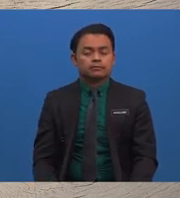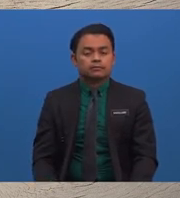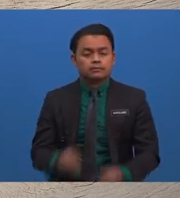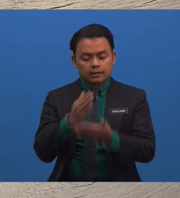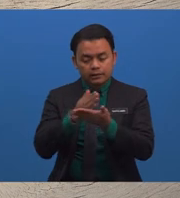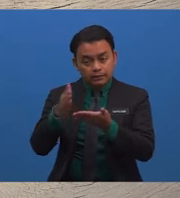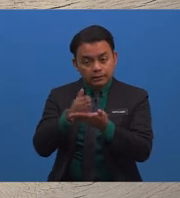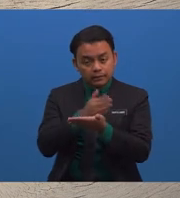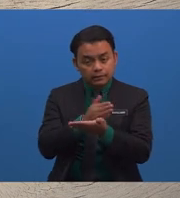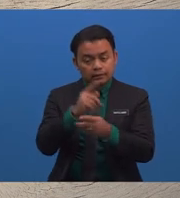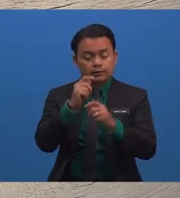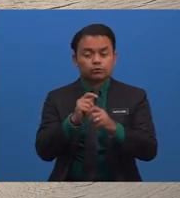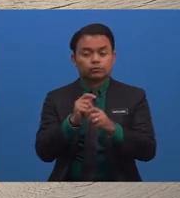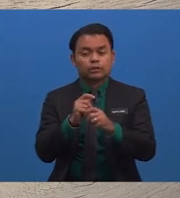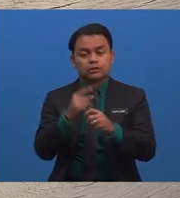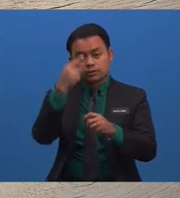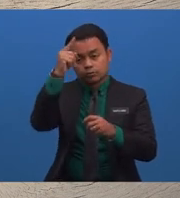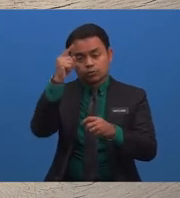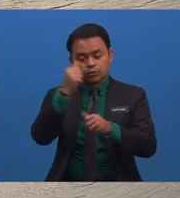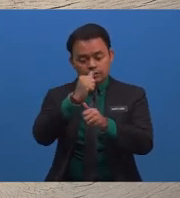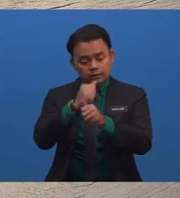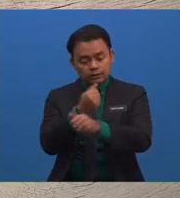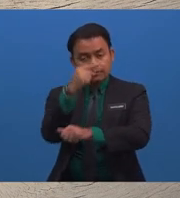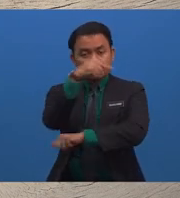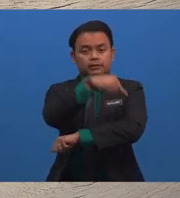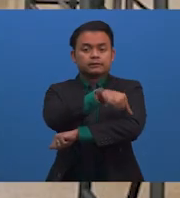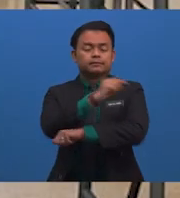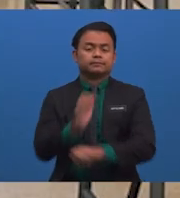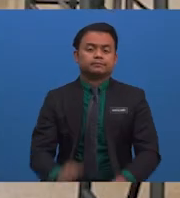kelas untuk setiap hari.